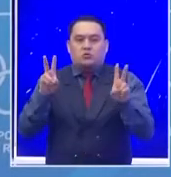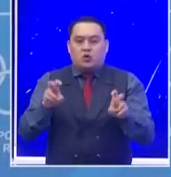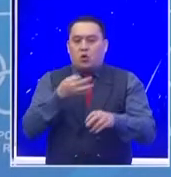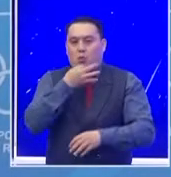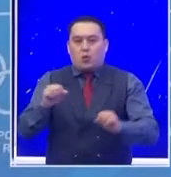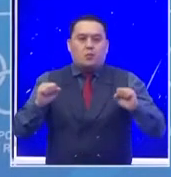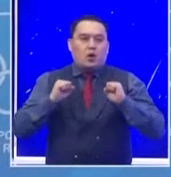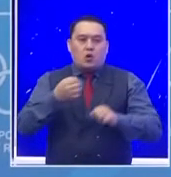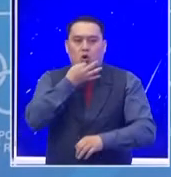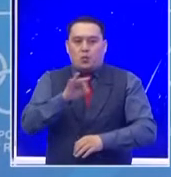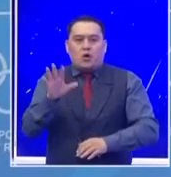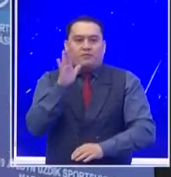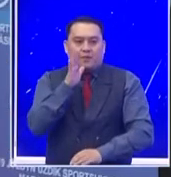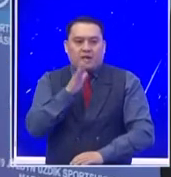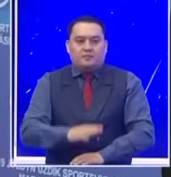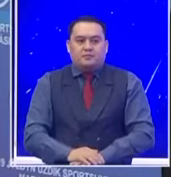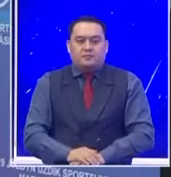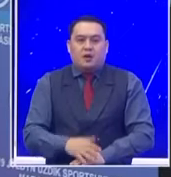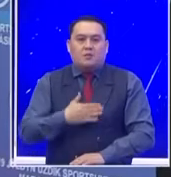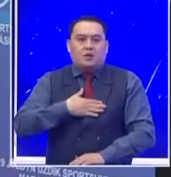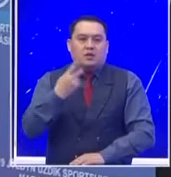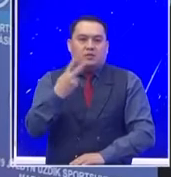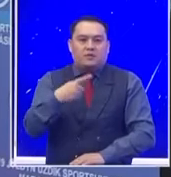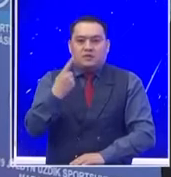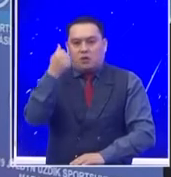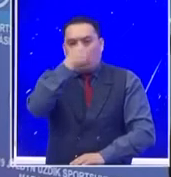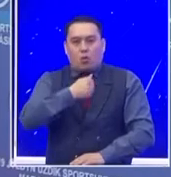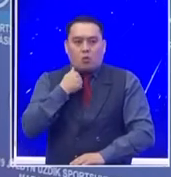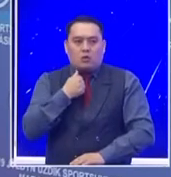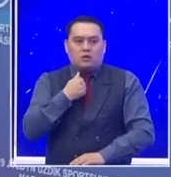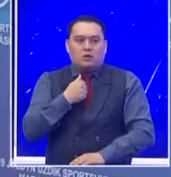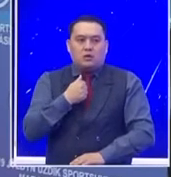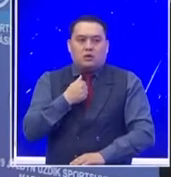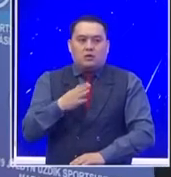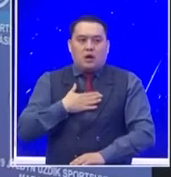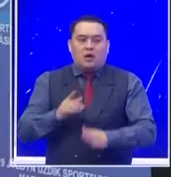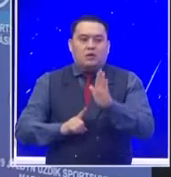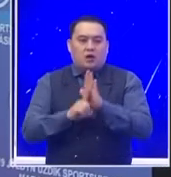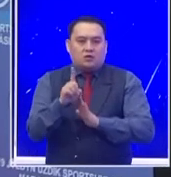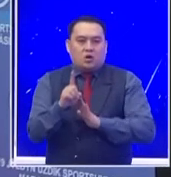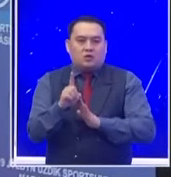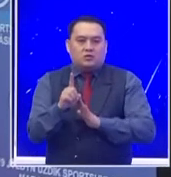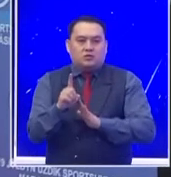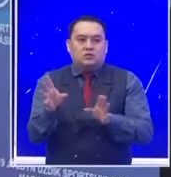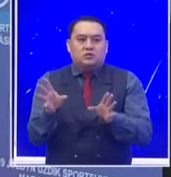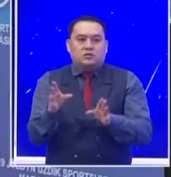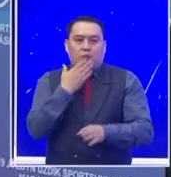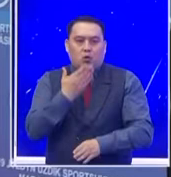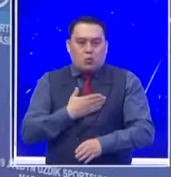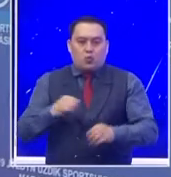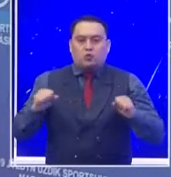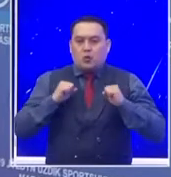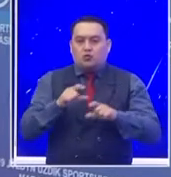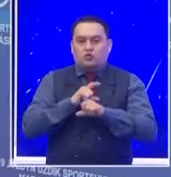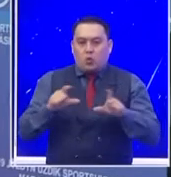погоду и в любое время мне 21 год в журналистике работаю относительно недавно сам я спорт очень люблю еще